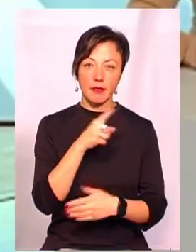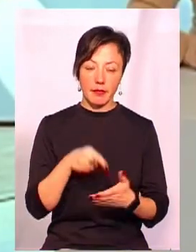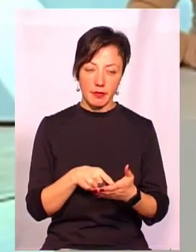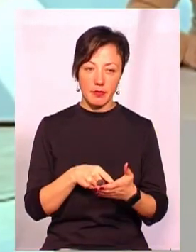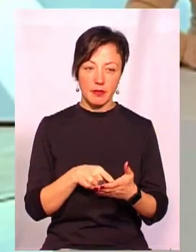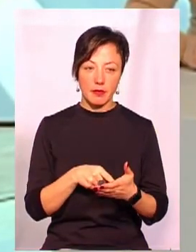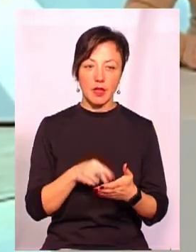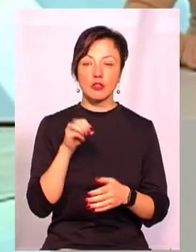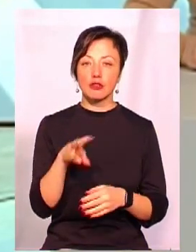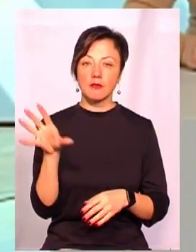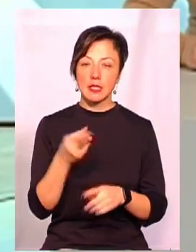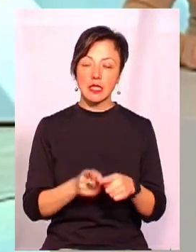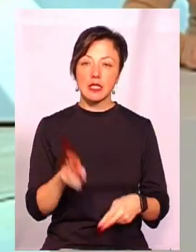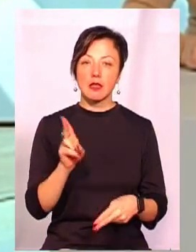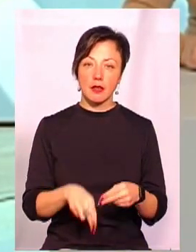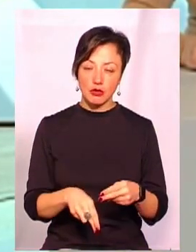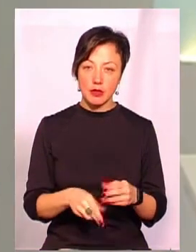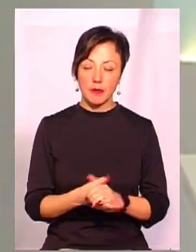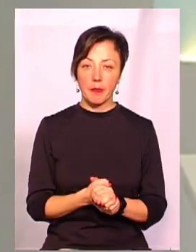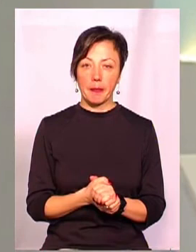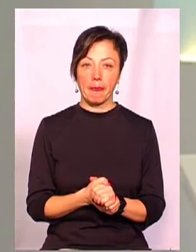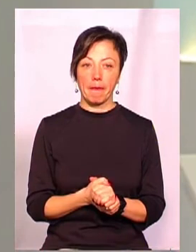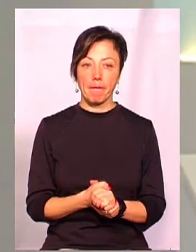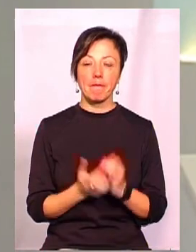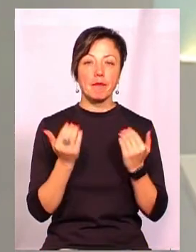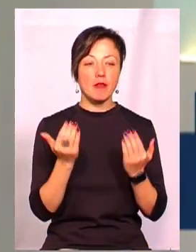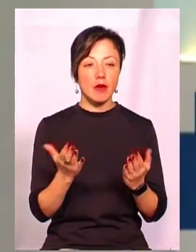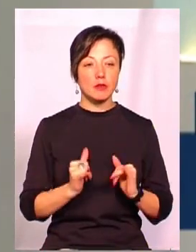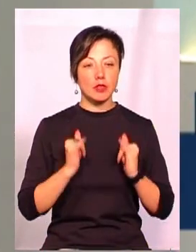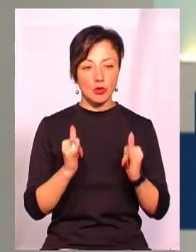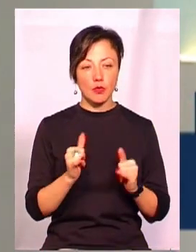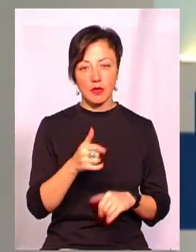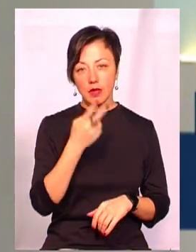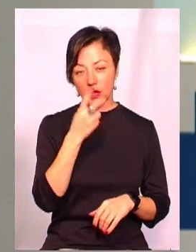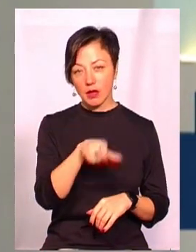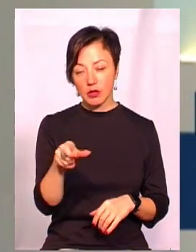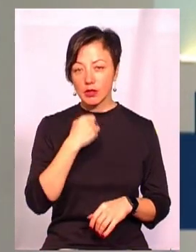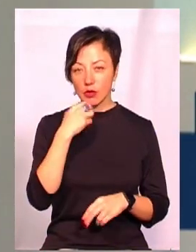цього питання, чим все це закінчиться. Вам, шановні